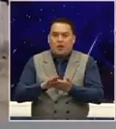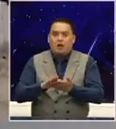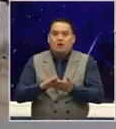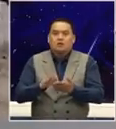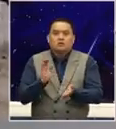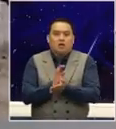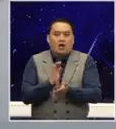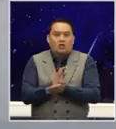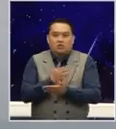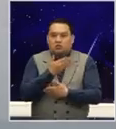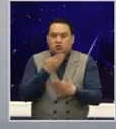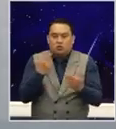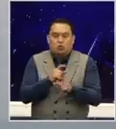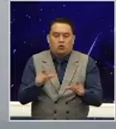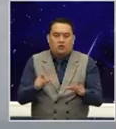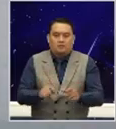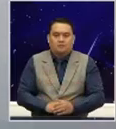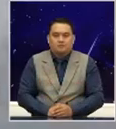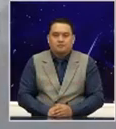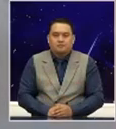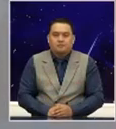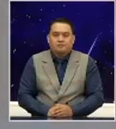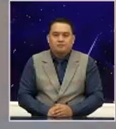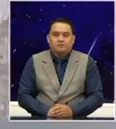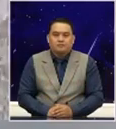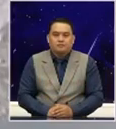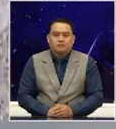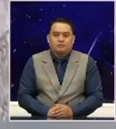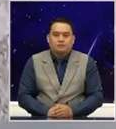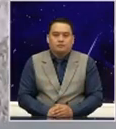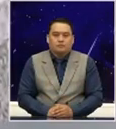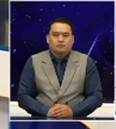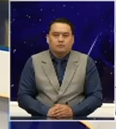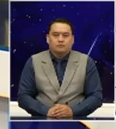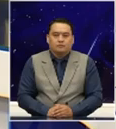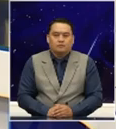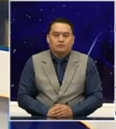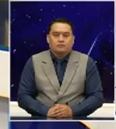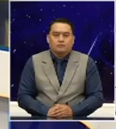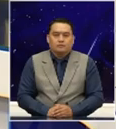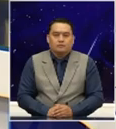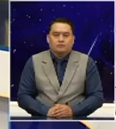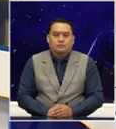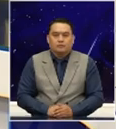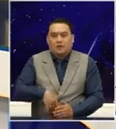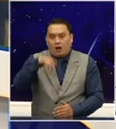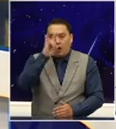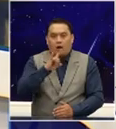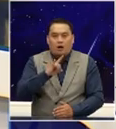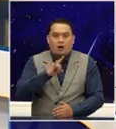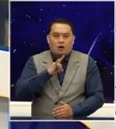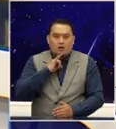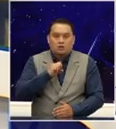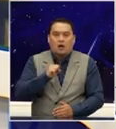сорить сейчас особо-то и некому. К Казахстанский Западный